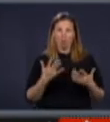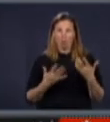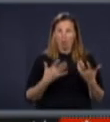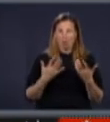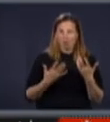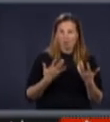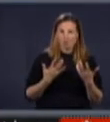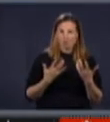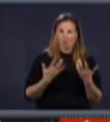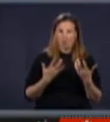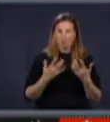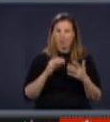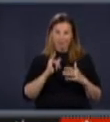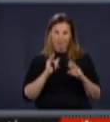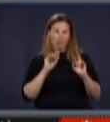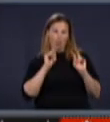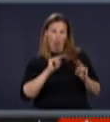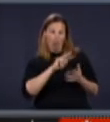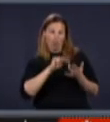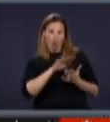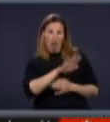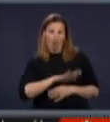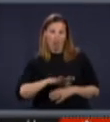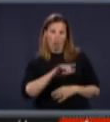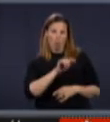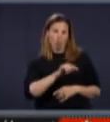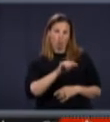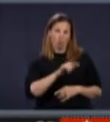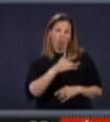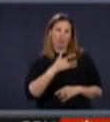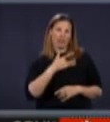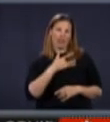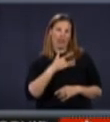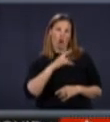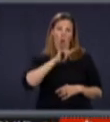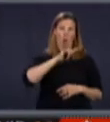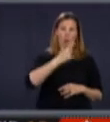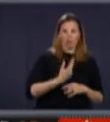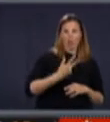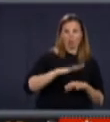une proportion, hein, parce que la grande région de Montréal représente d'habitude au moins le tiers